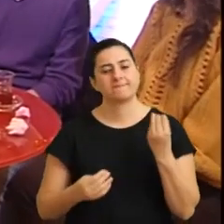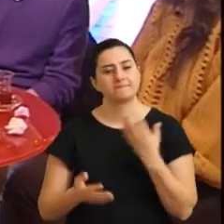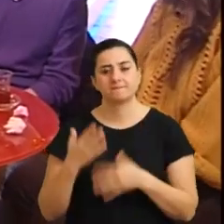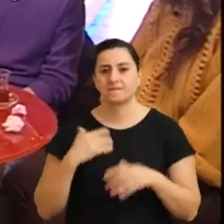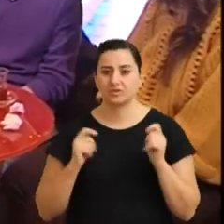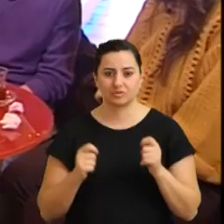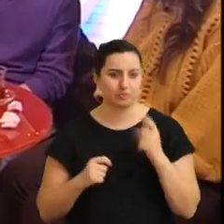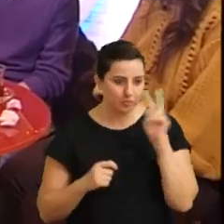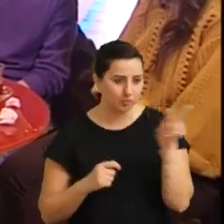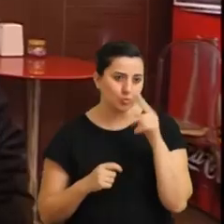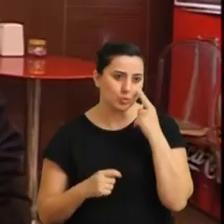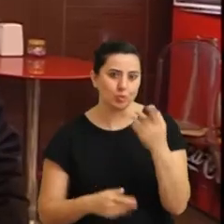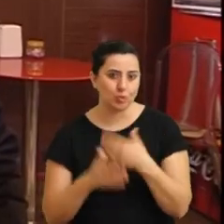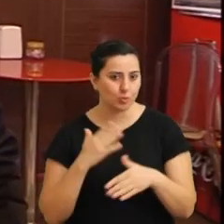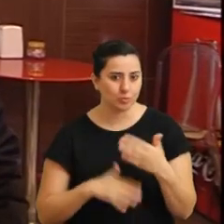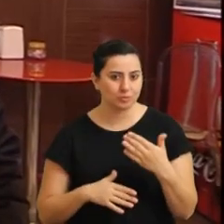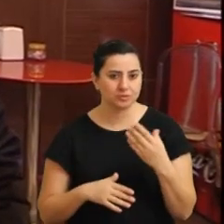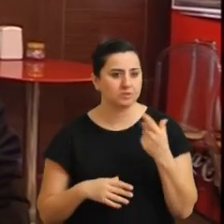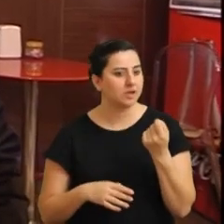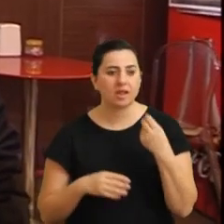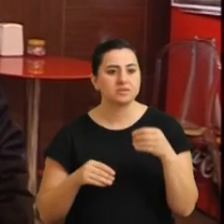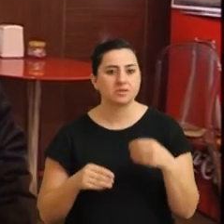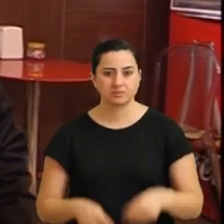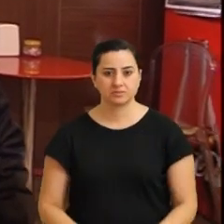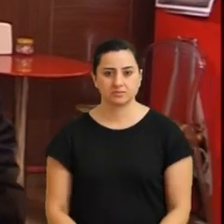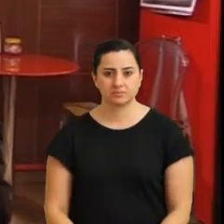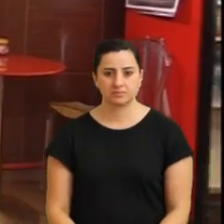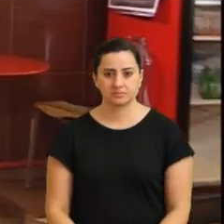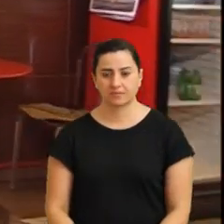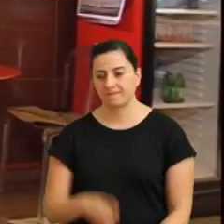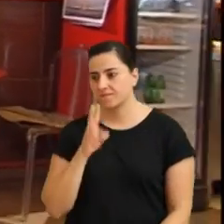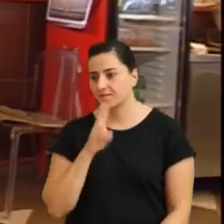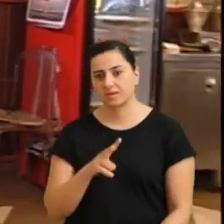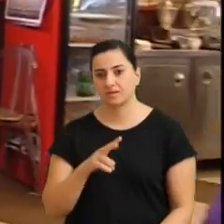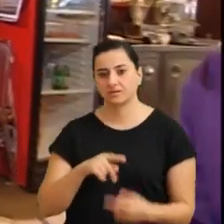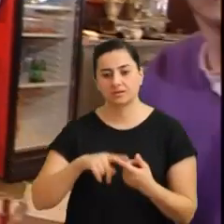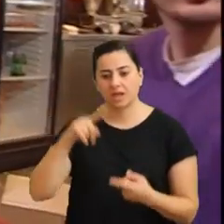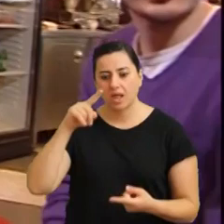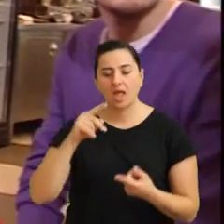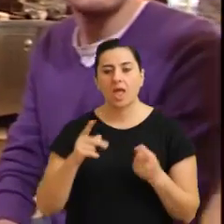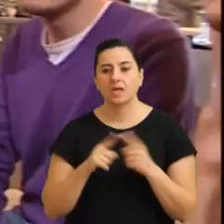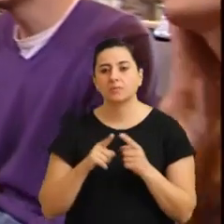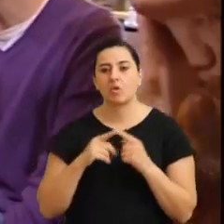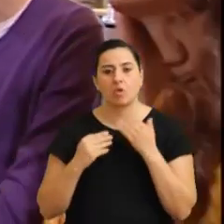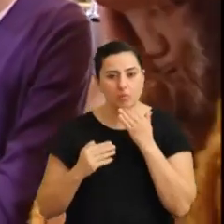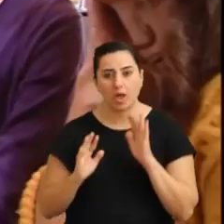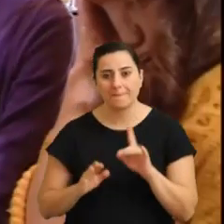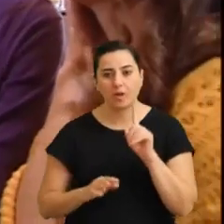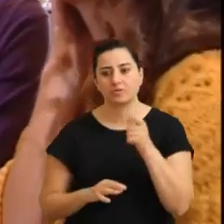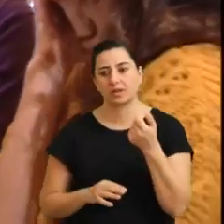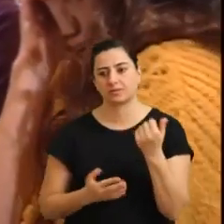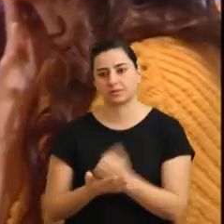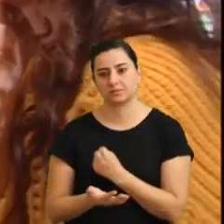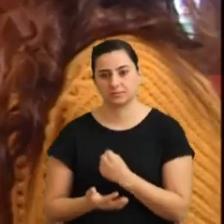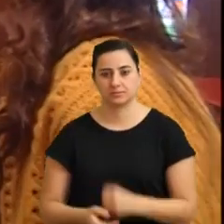olduk. Yorgun görüyorum sizleri. Nasıl, ne kadar satabildiniz bu hali? Vallahi litre olarak tam hesaplayamıyoruz şimdi ama ben 16 lira